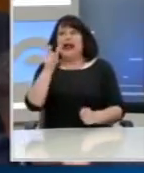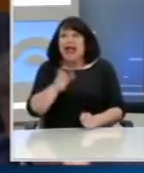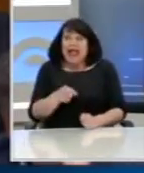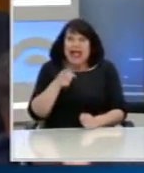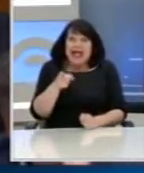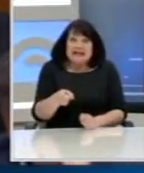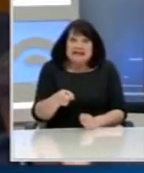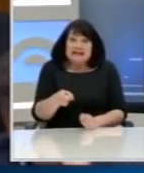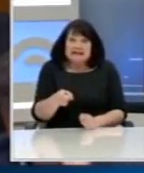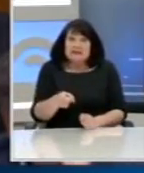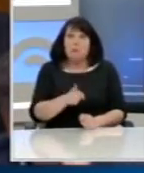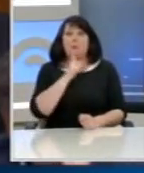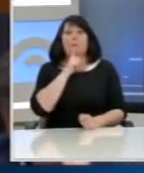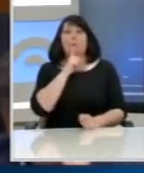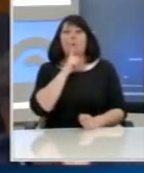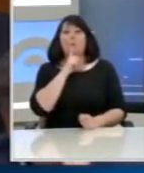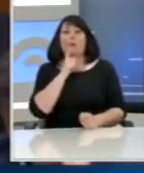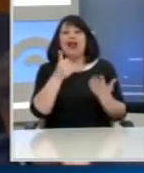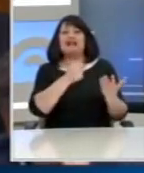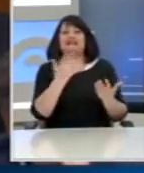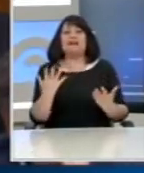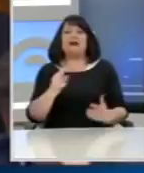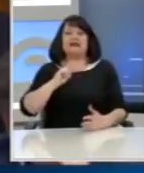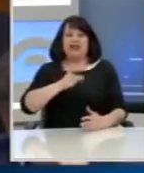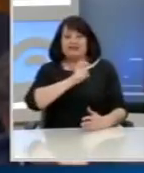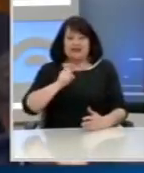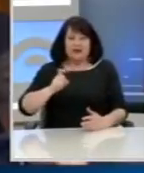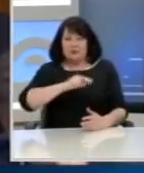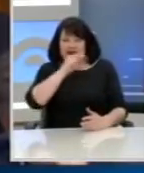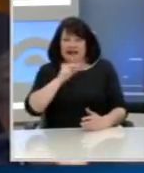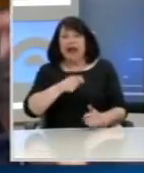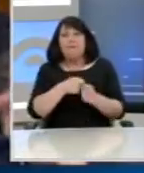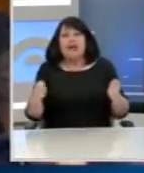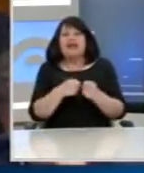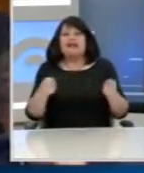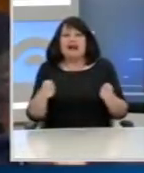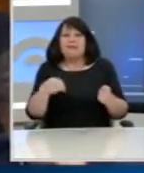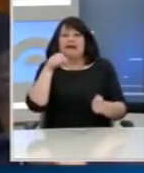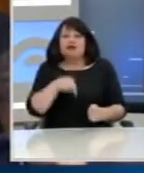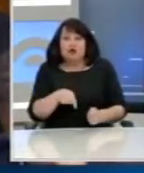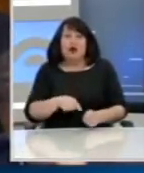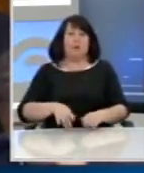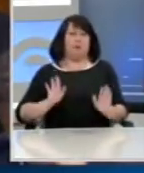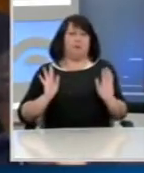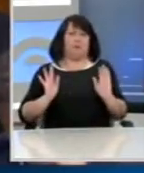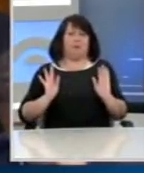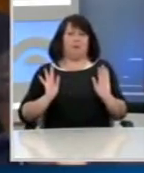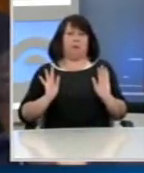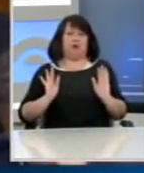κατάπιατε αμάσιτα 65 δισεκατομμύρια μέτρα την τετραετία της λαϊλασίας, τώρα φτύνετε τα αντίμετρα.